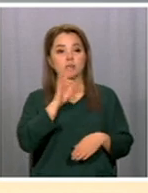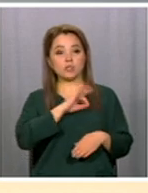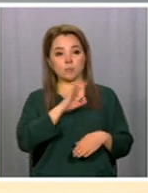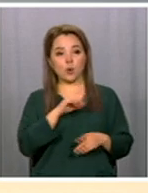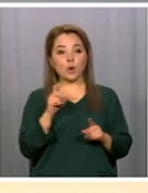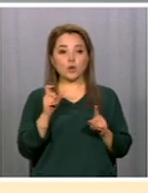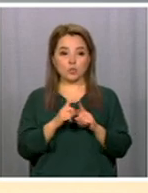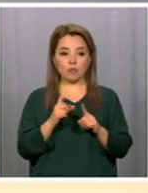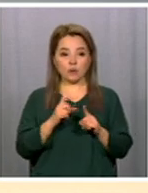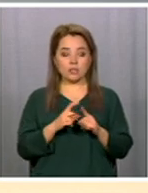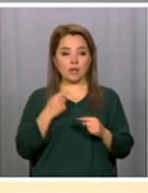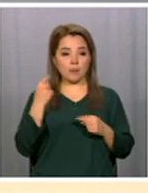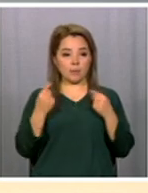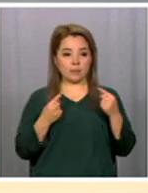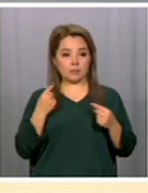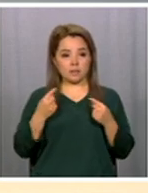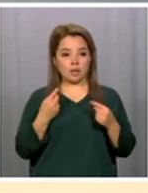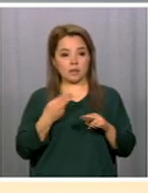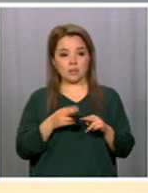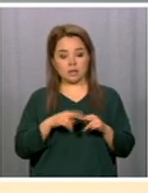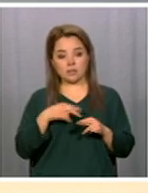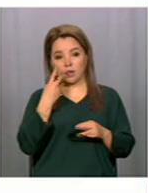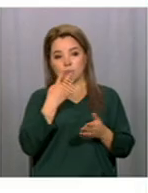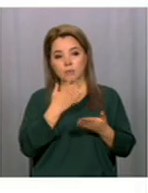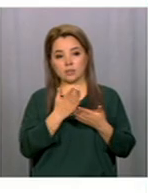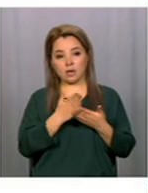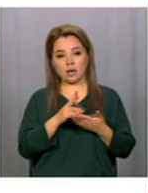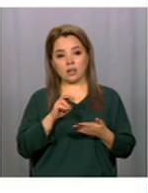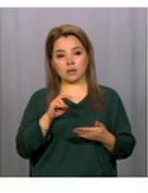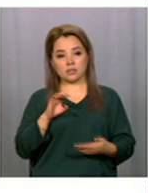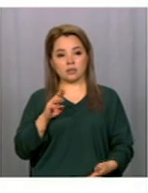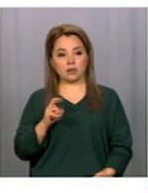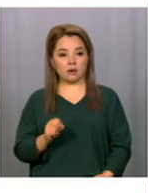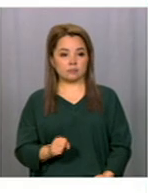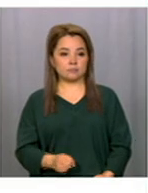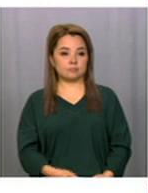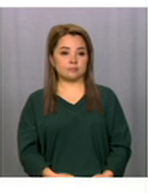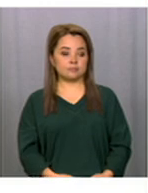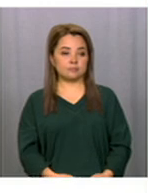слова эмоционально окрашенной лексики.